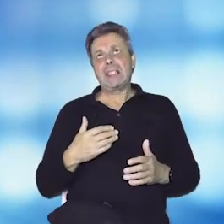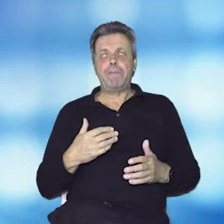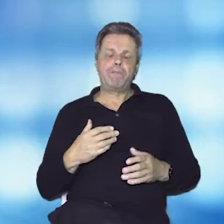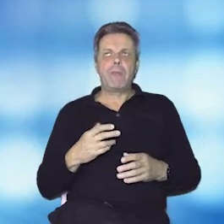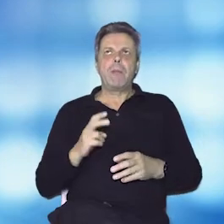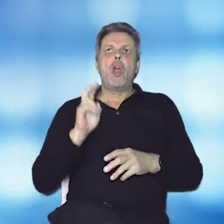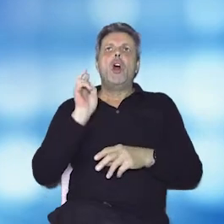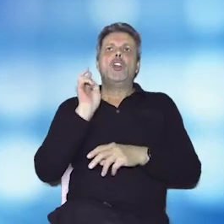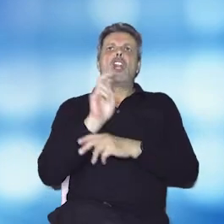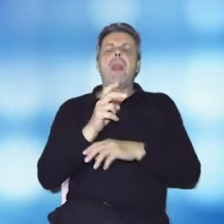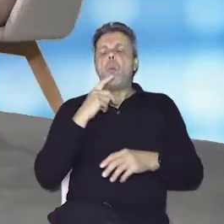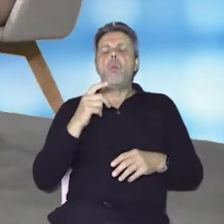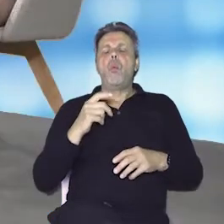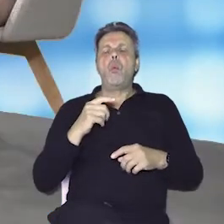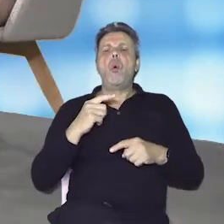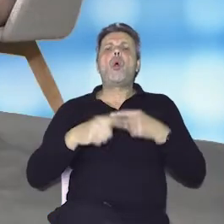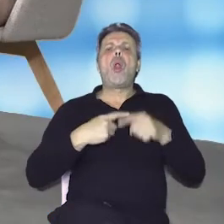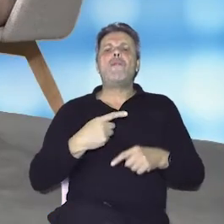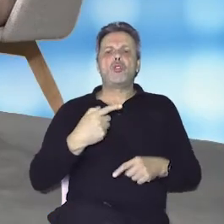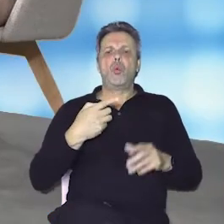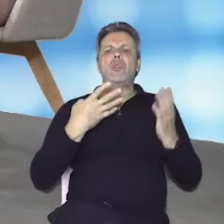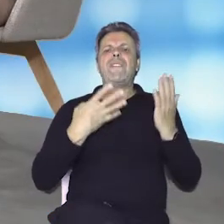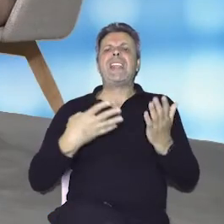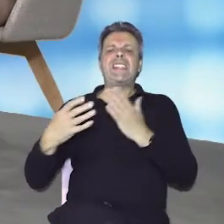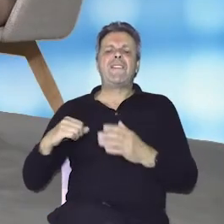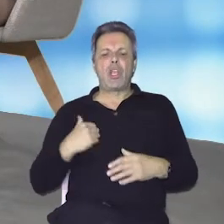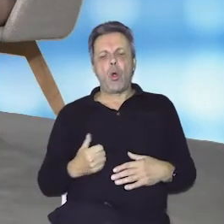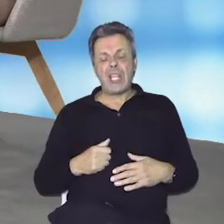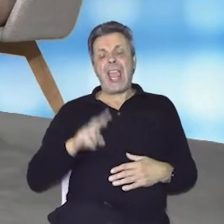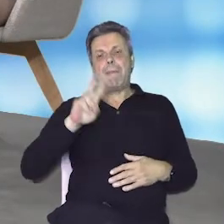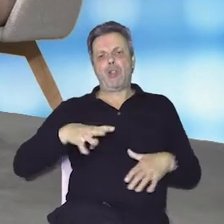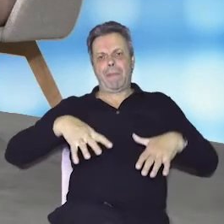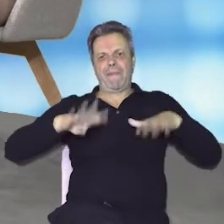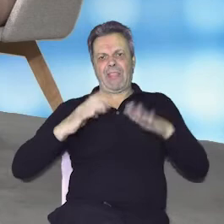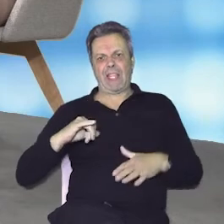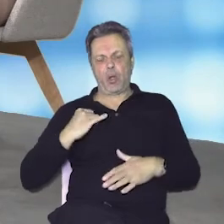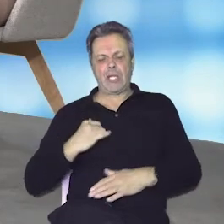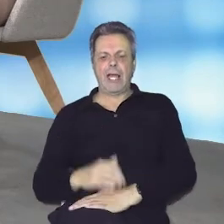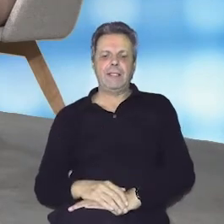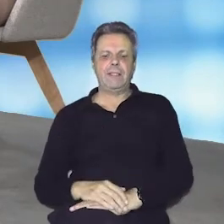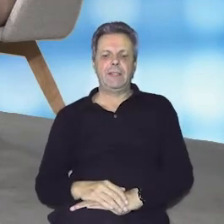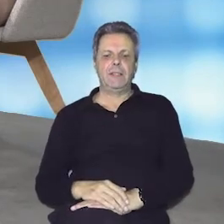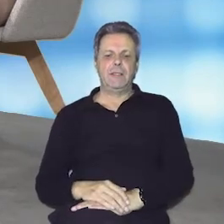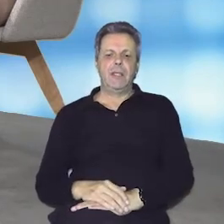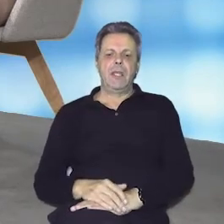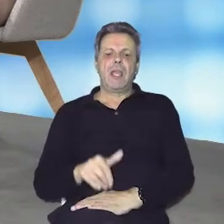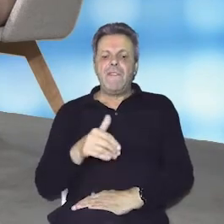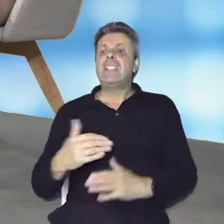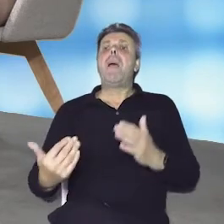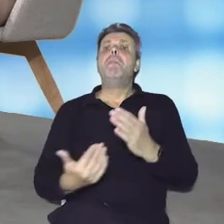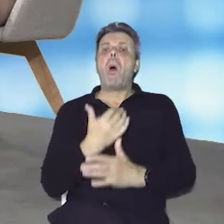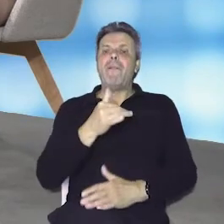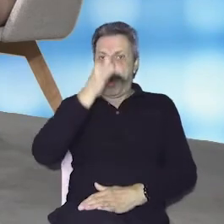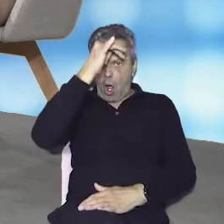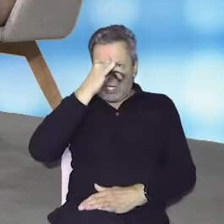kolovozu 99. S koliko godina, ako smijem pitati? Sa 19. S 19. I što ste, ponovno kršteni?